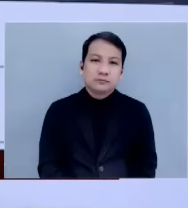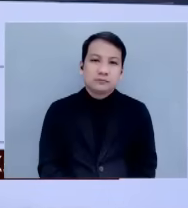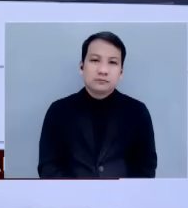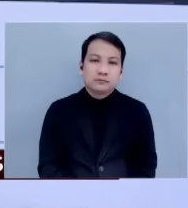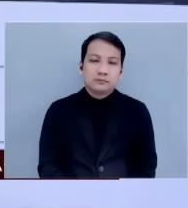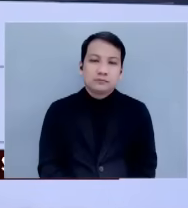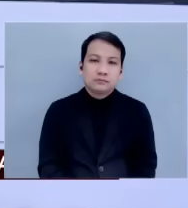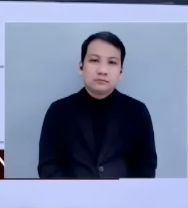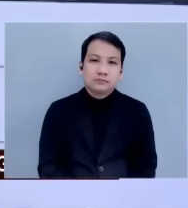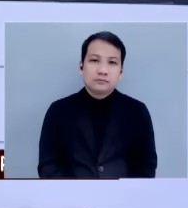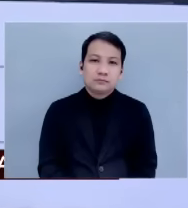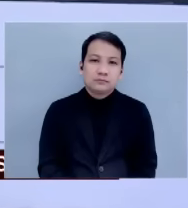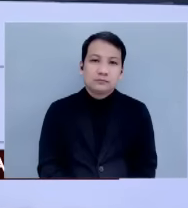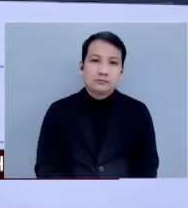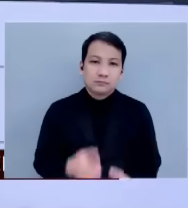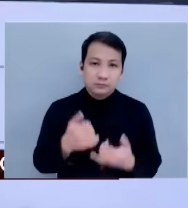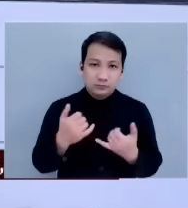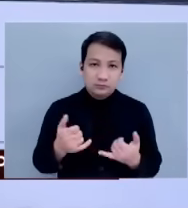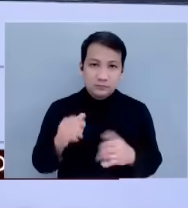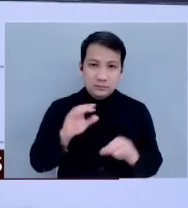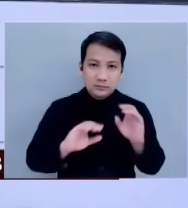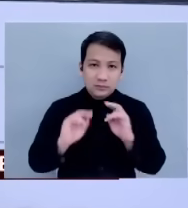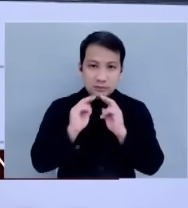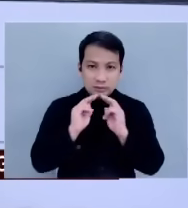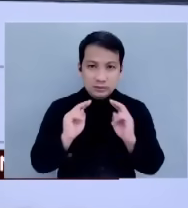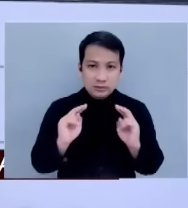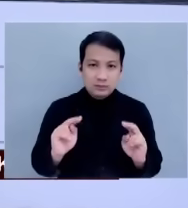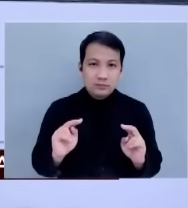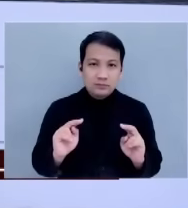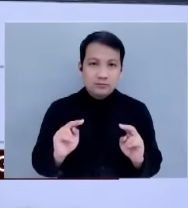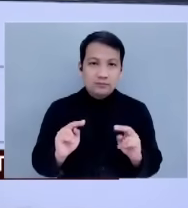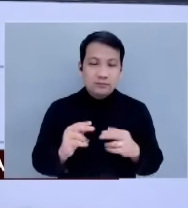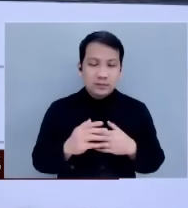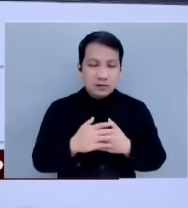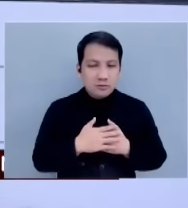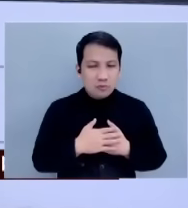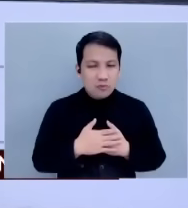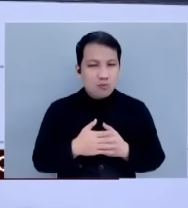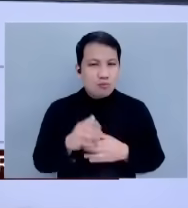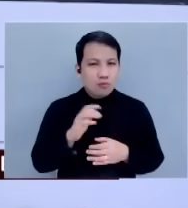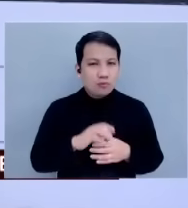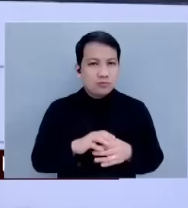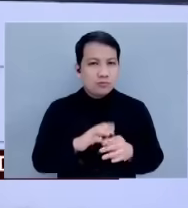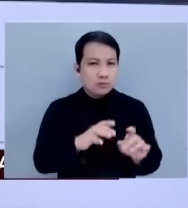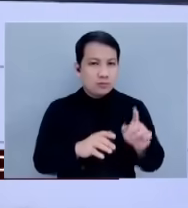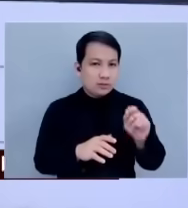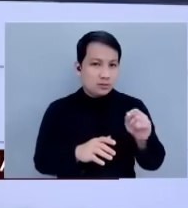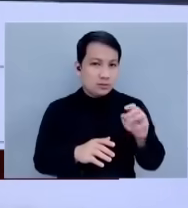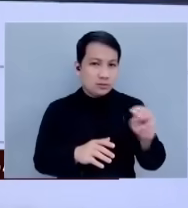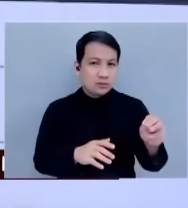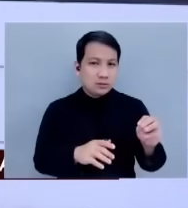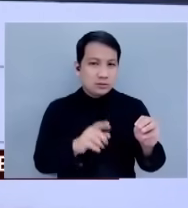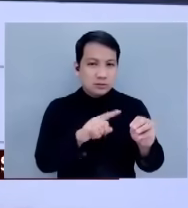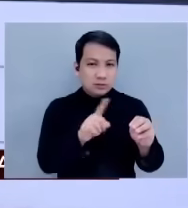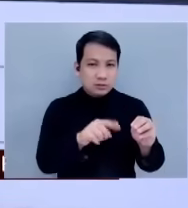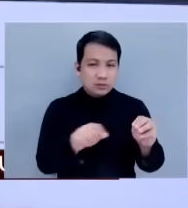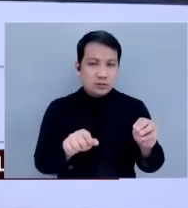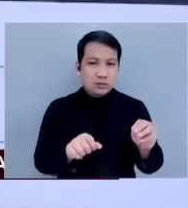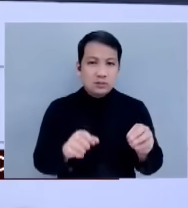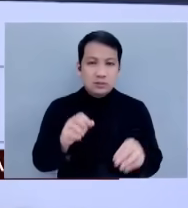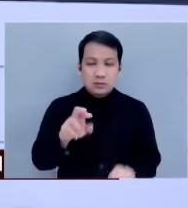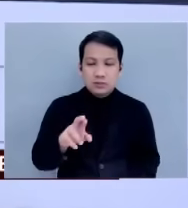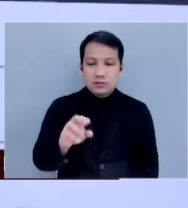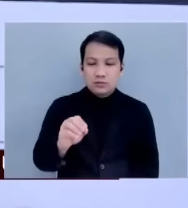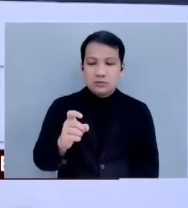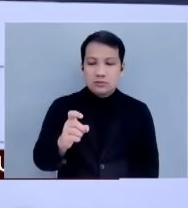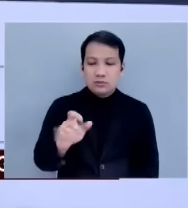Showbiz tonight na tayo. Marami ang napabilib sa aktingan ni na Team Zeyjan, Haranilla at Roxy Cyril